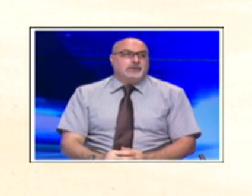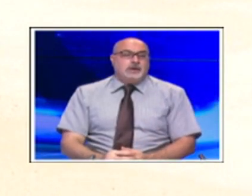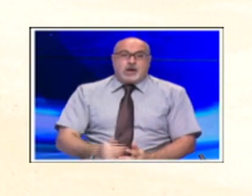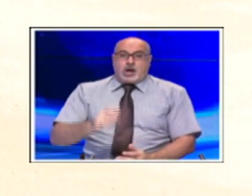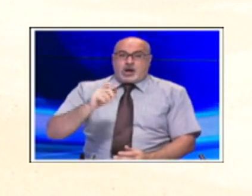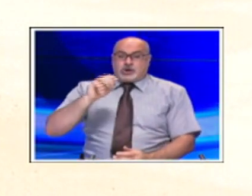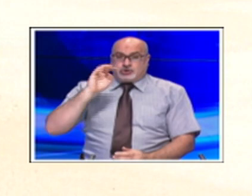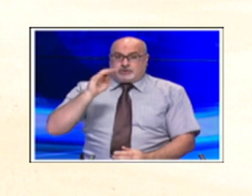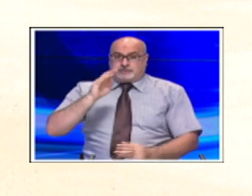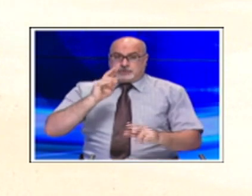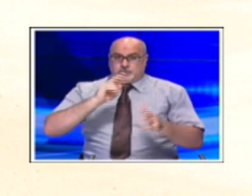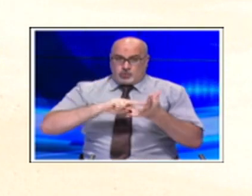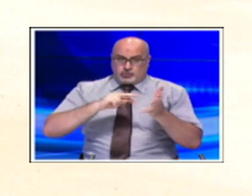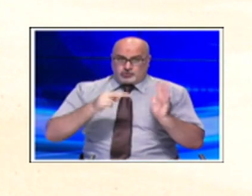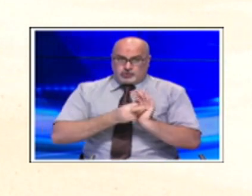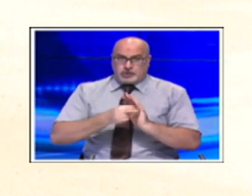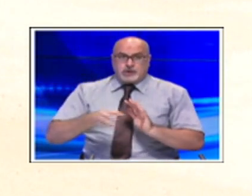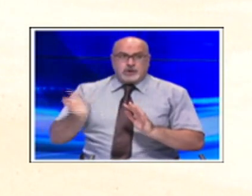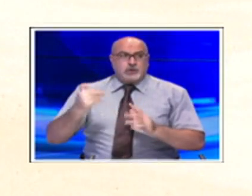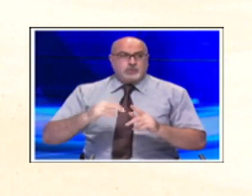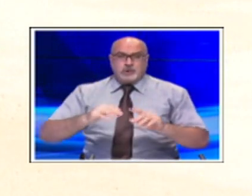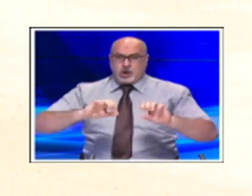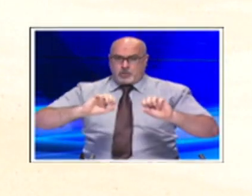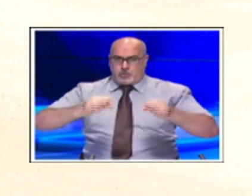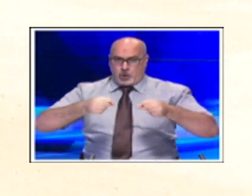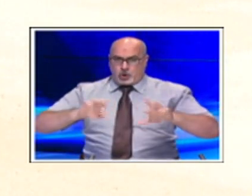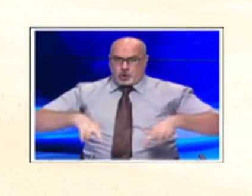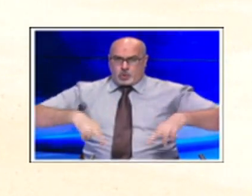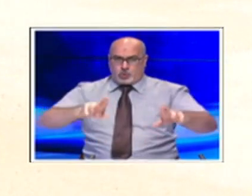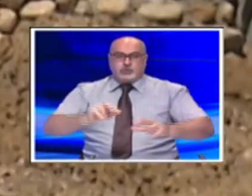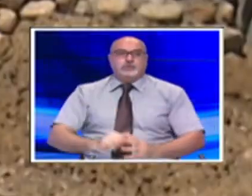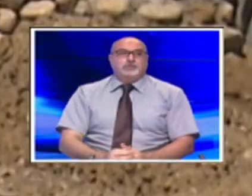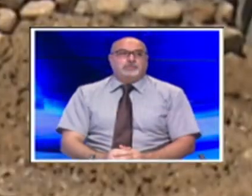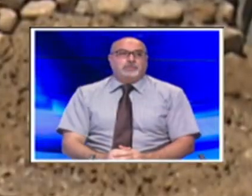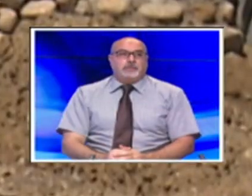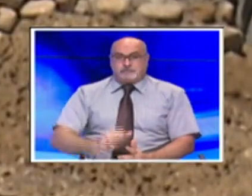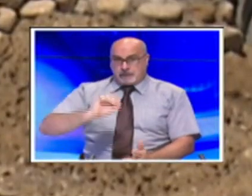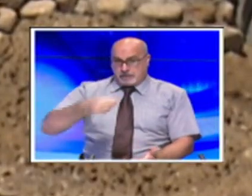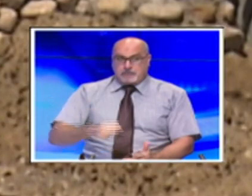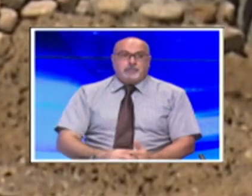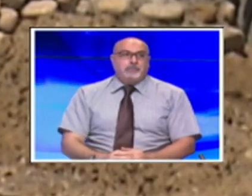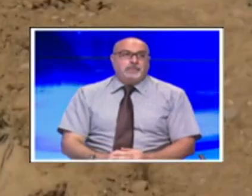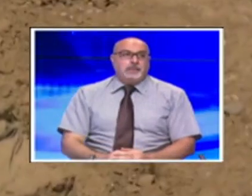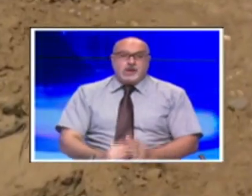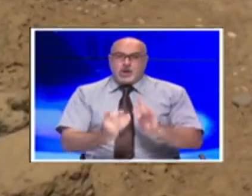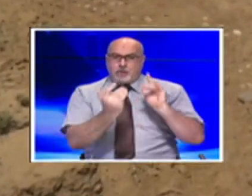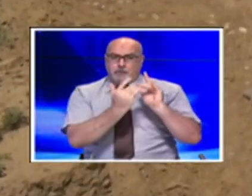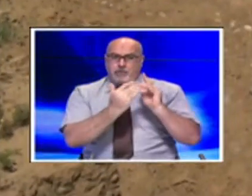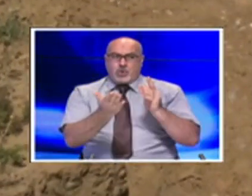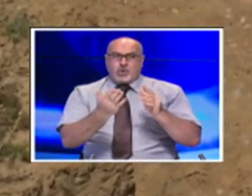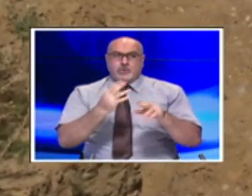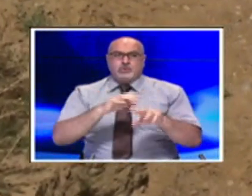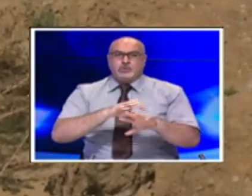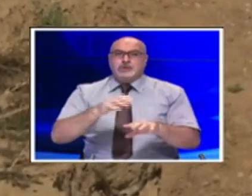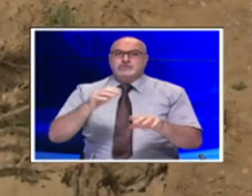يخدم. ديمارات الصحافة المقاول سكر الطريق. يعود سكرها. أما هذا الجسر بقرية حمريط